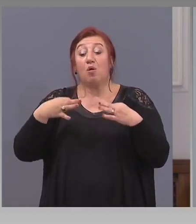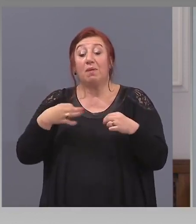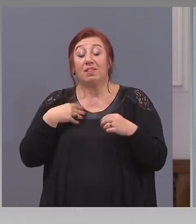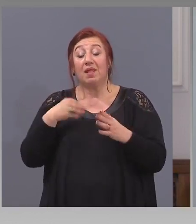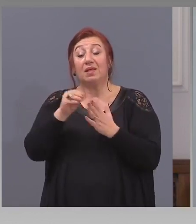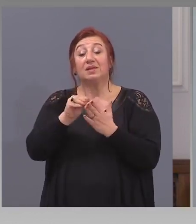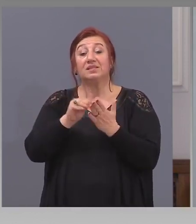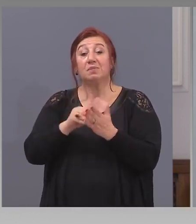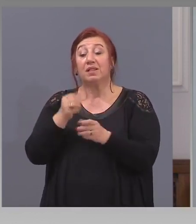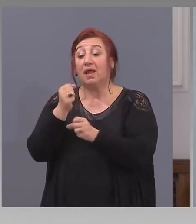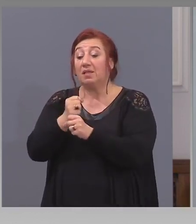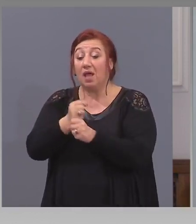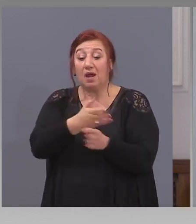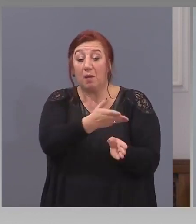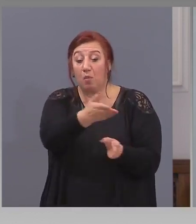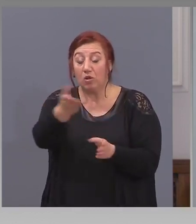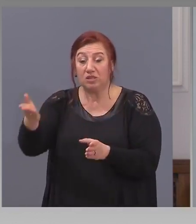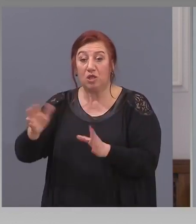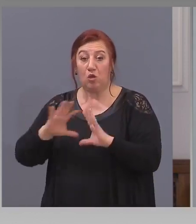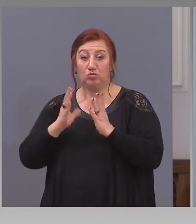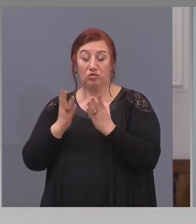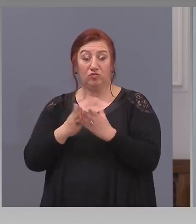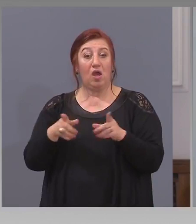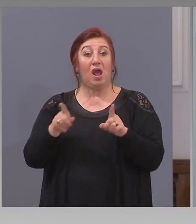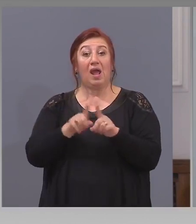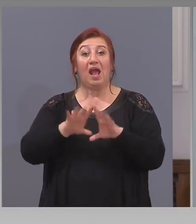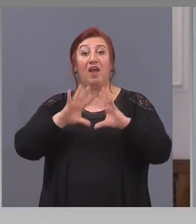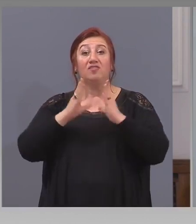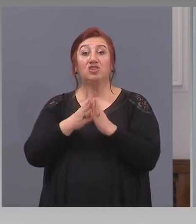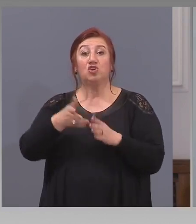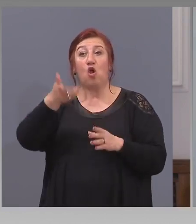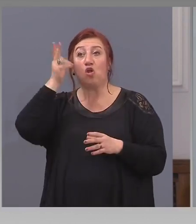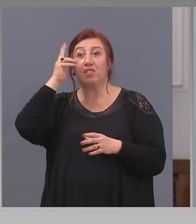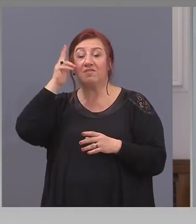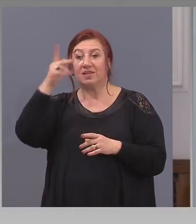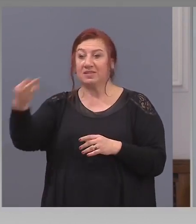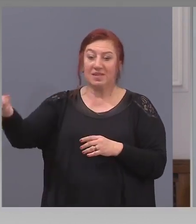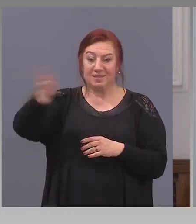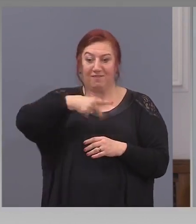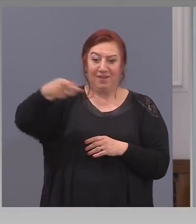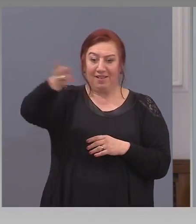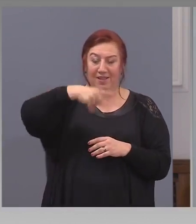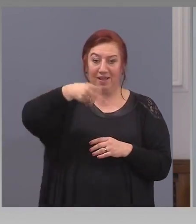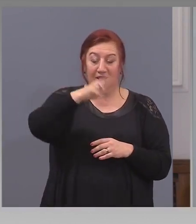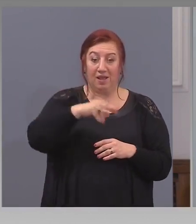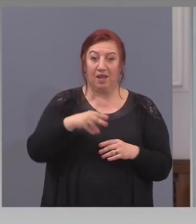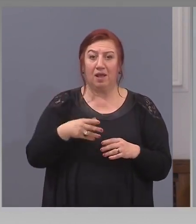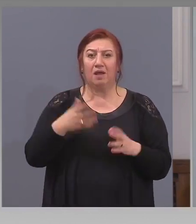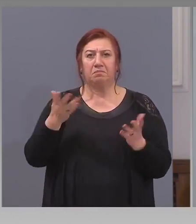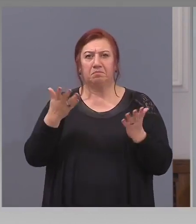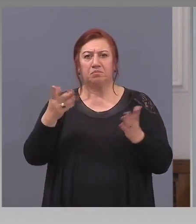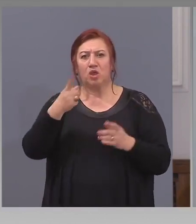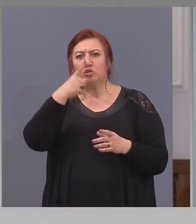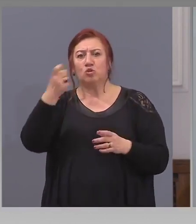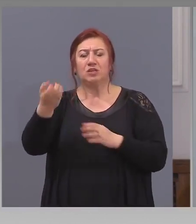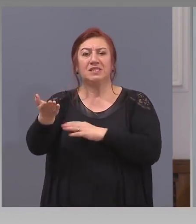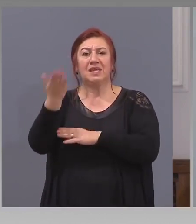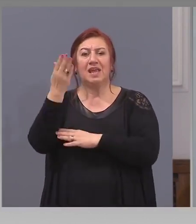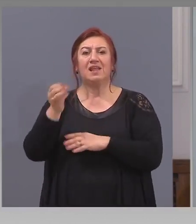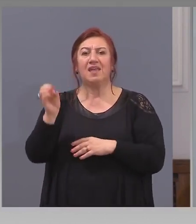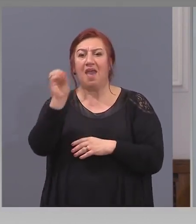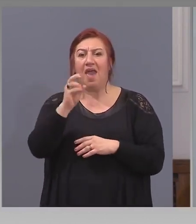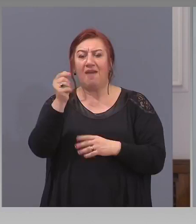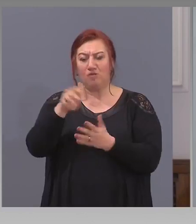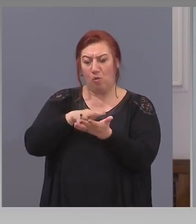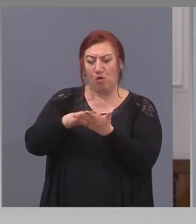Как па всички си дойдоха от Франция от ски? Колко там стотици хиляди евра похарчиха.